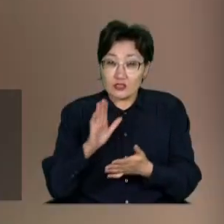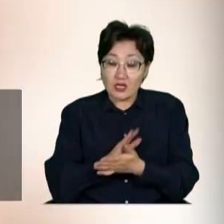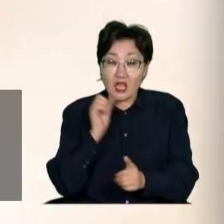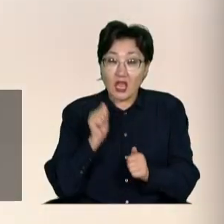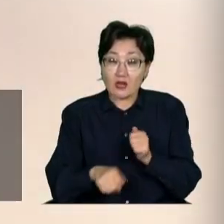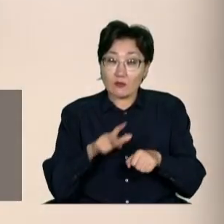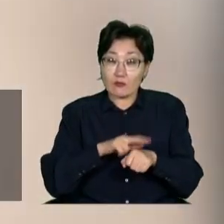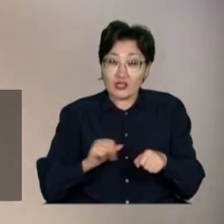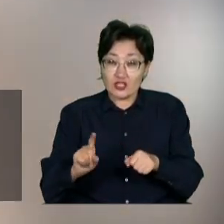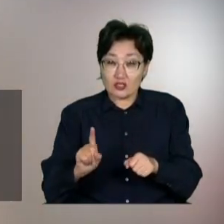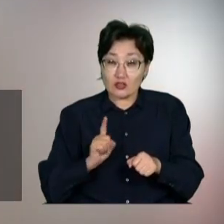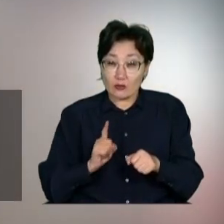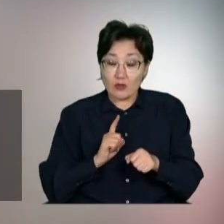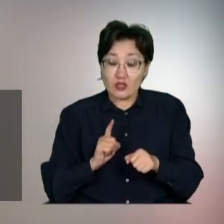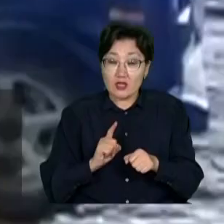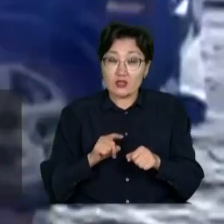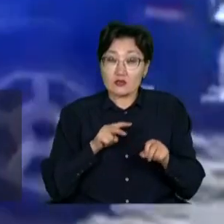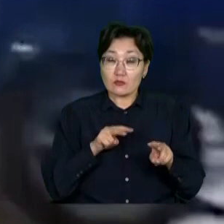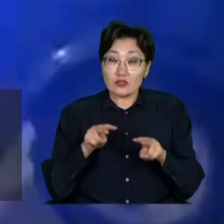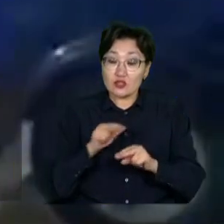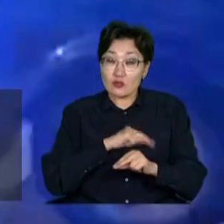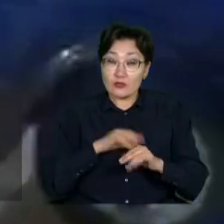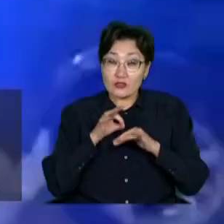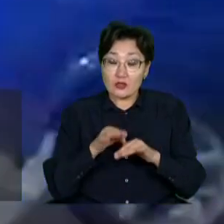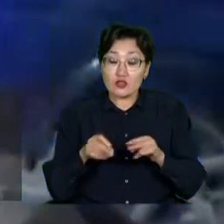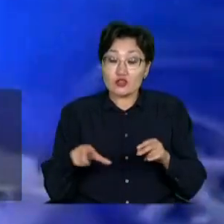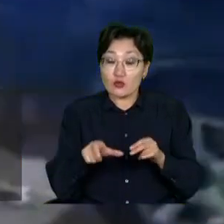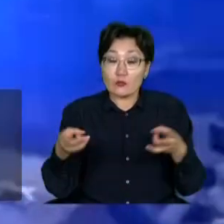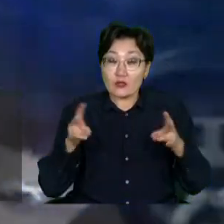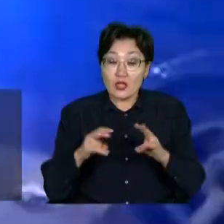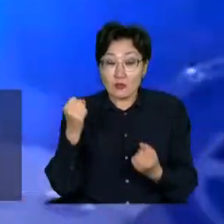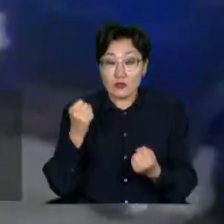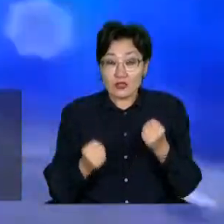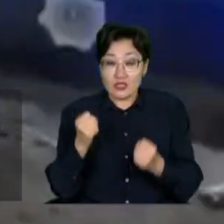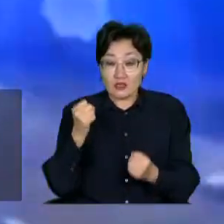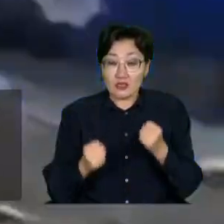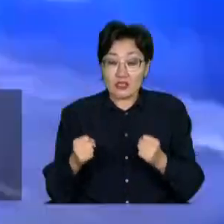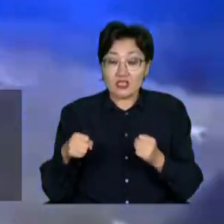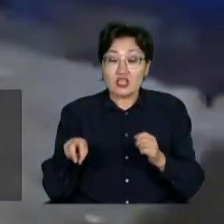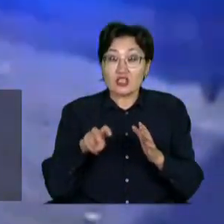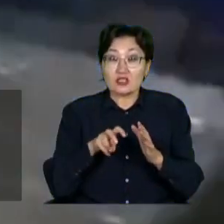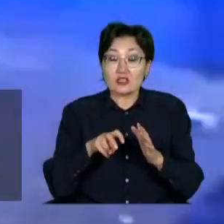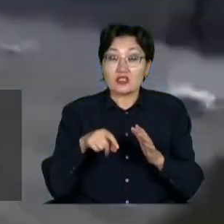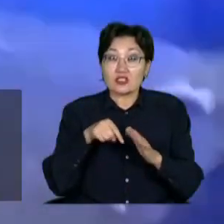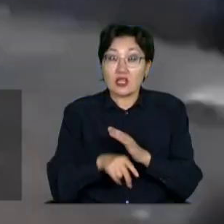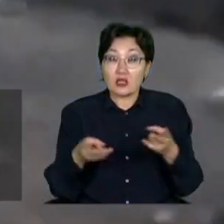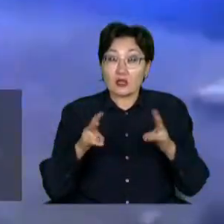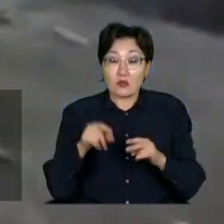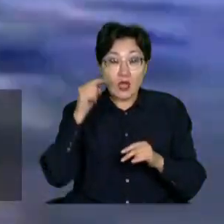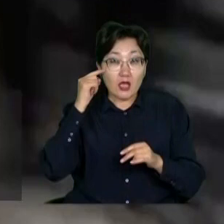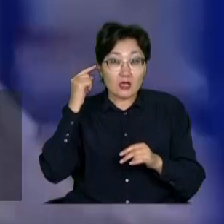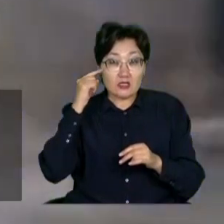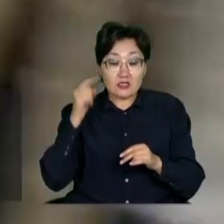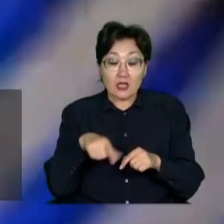полицейлер қойылып, сақтық шаралары іске асырылуда. Жолда қалған автокөліктер қатып қалған қырғыз азаматтарын Аралтоғай ауылының